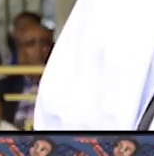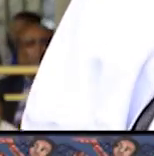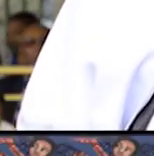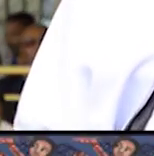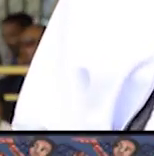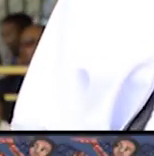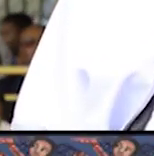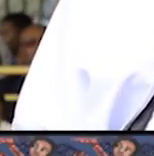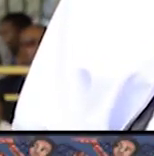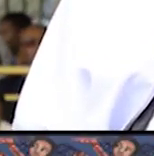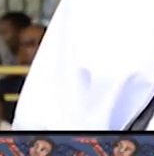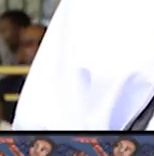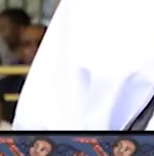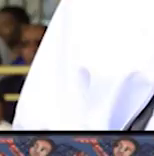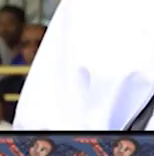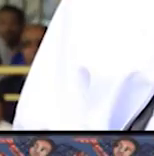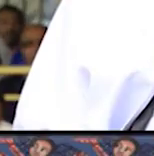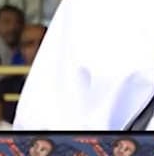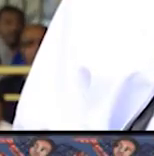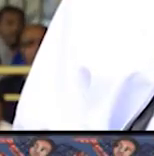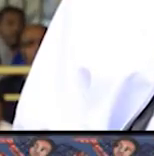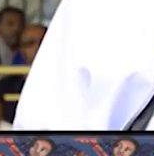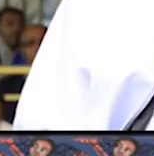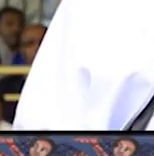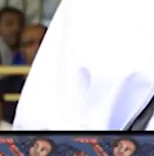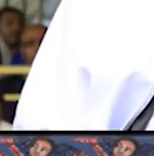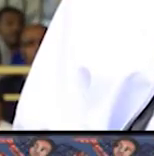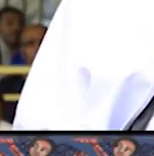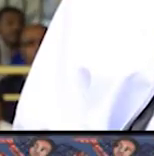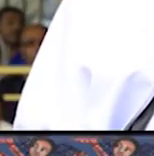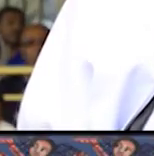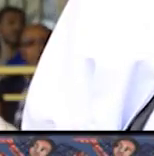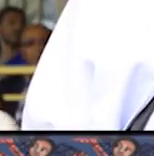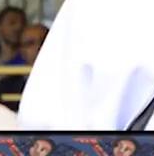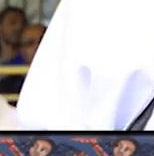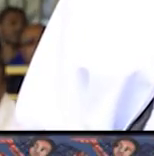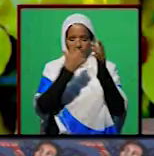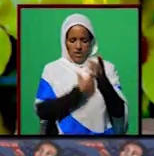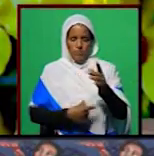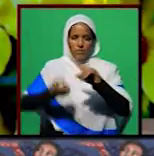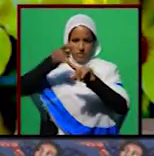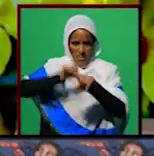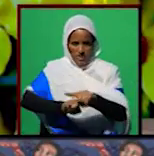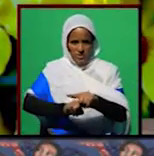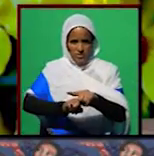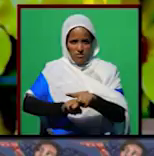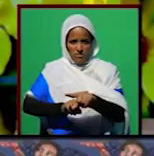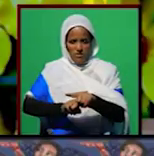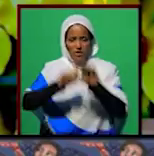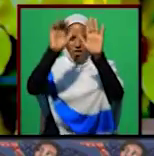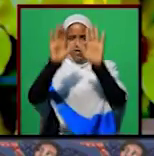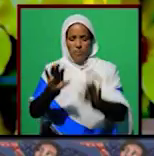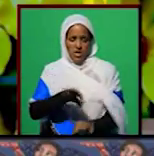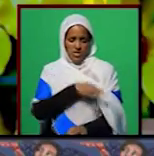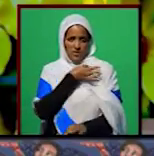ግን ወንጌል በተግባር በህይወት ስላለ ገጠር በተሄዱ ቤቱን አልጋውን ለቆ ግራጥቦ ያሳድራል። ተማረከች ነፍስ